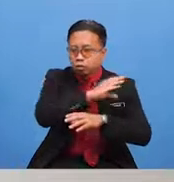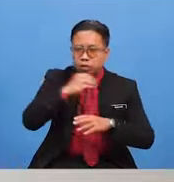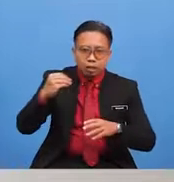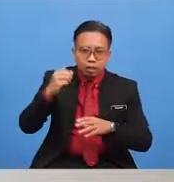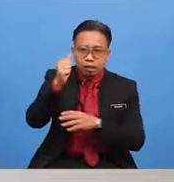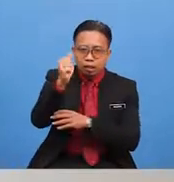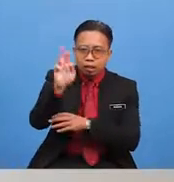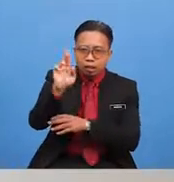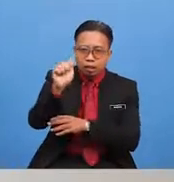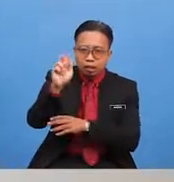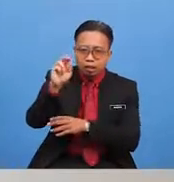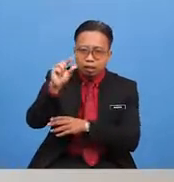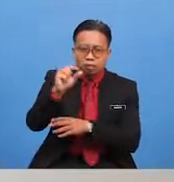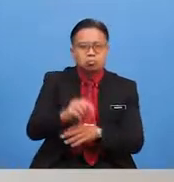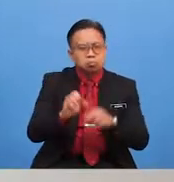murid-murid lihat pada karya ini?